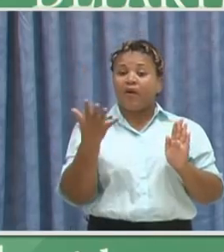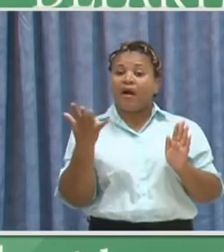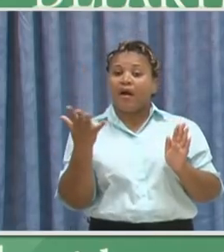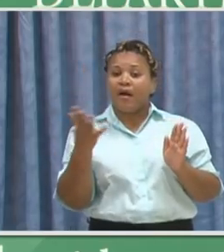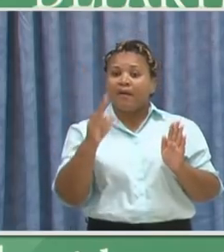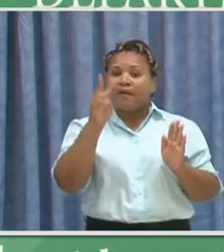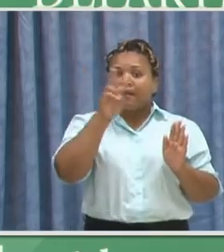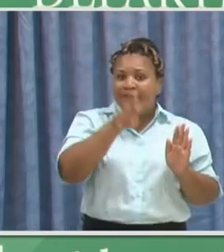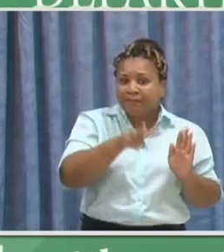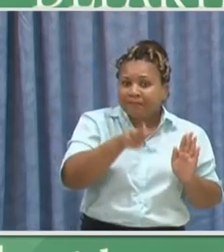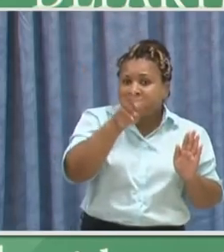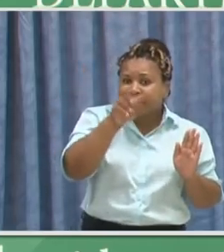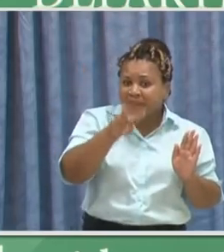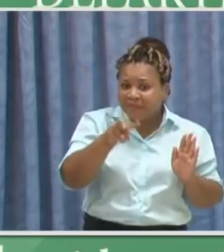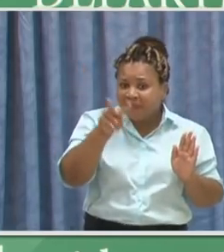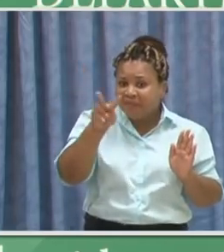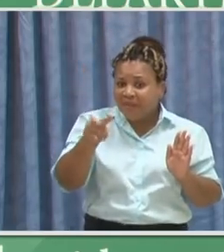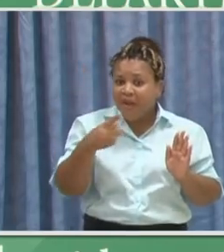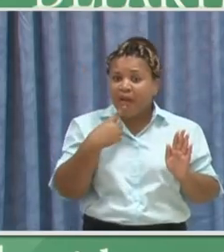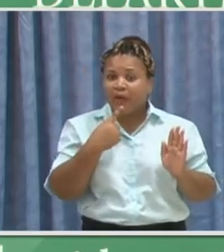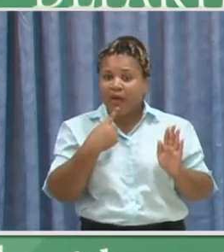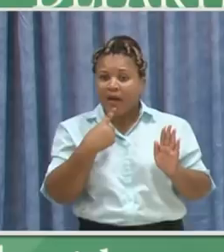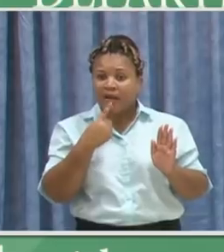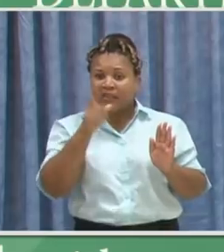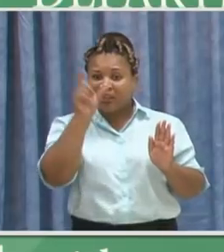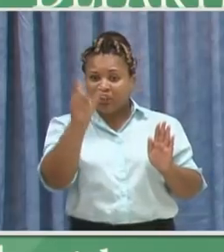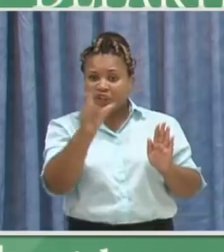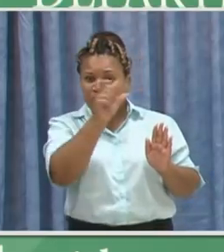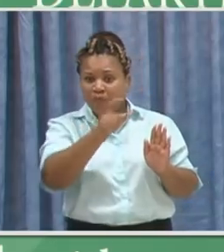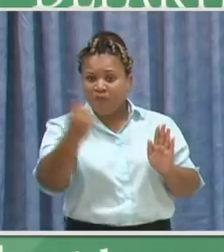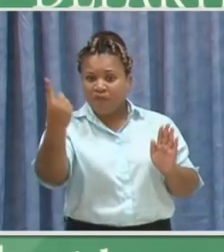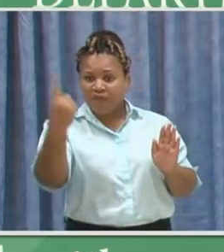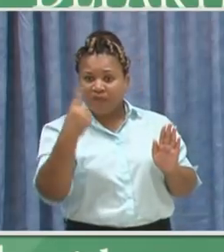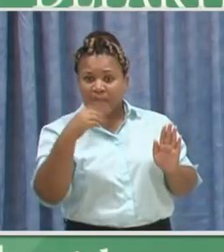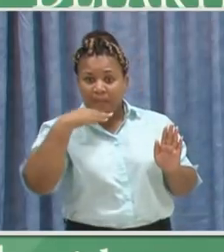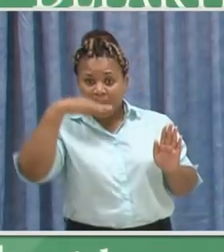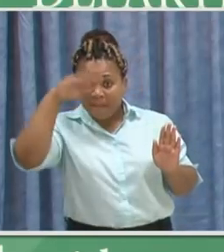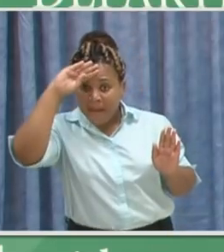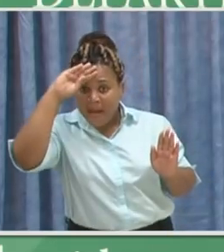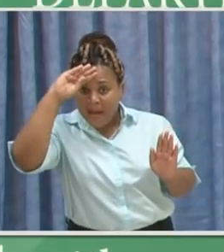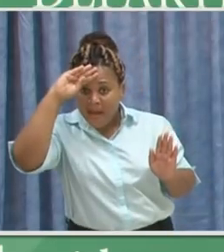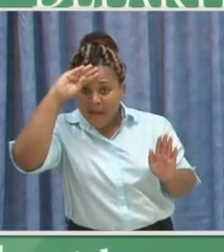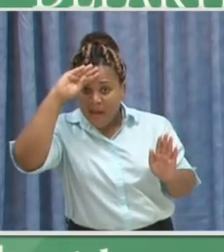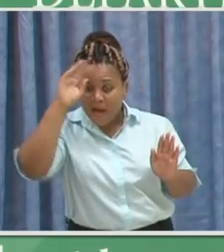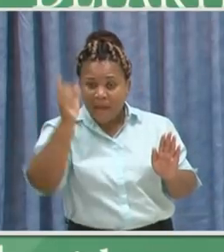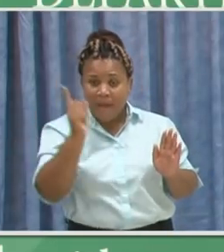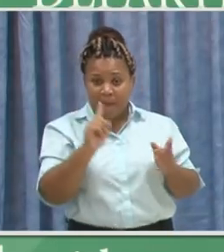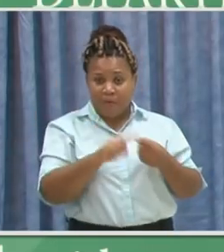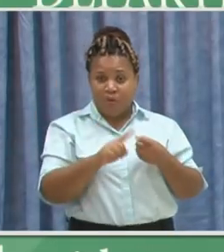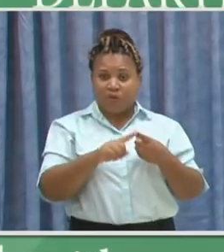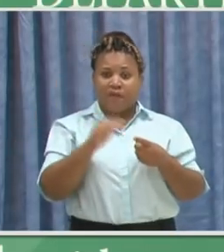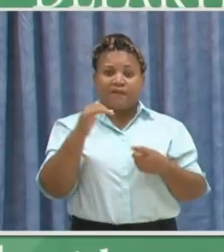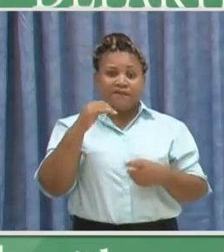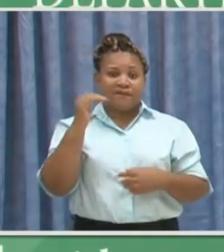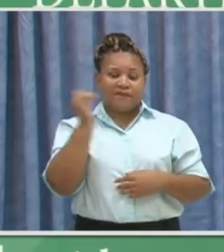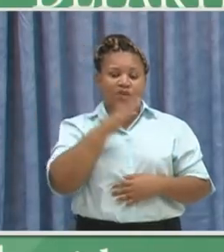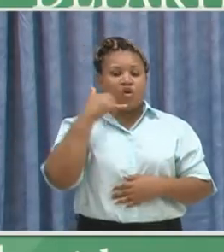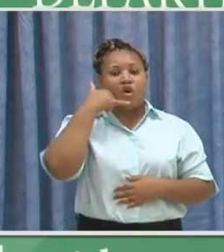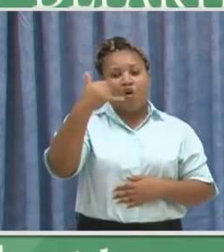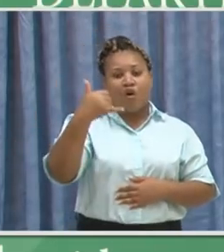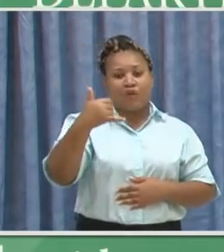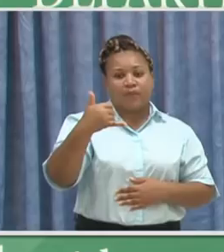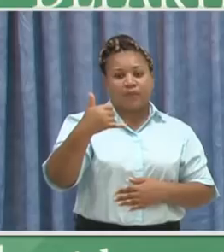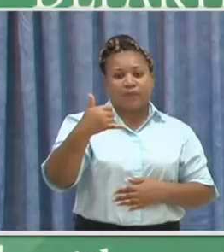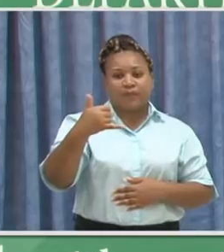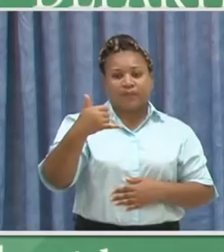est malade, qui a besoin de soins. Deuxièmement, social, par le outil physical distancing, mais